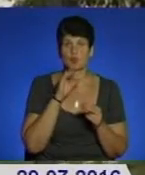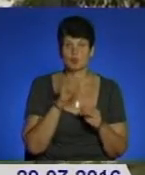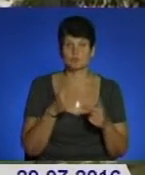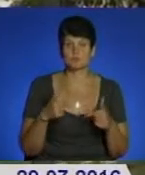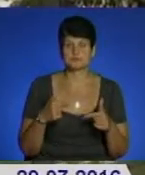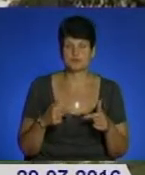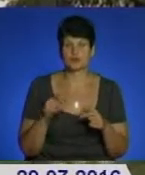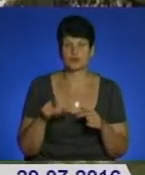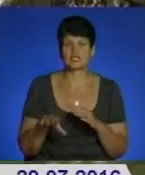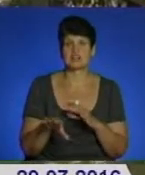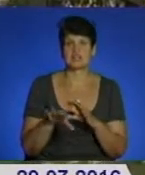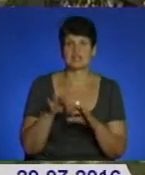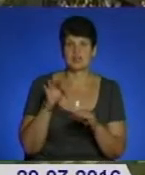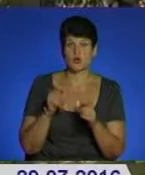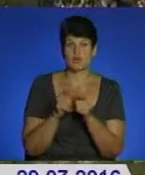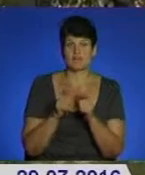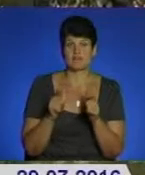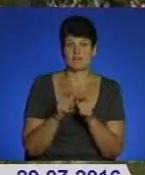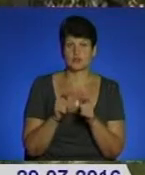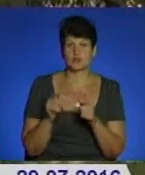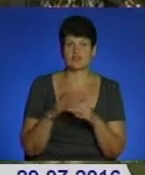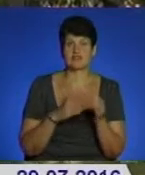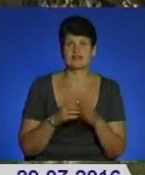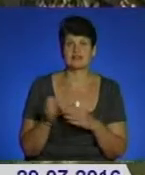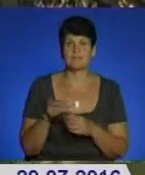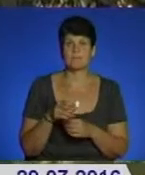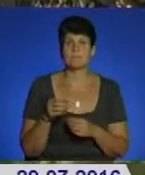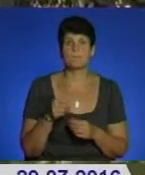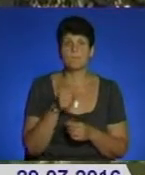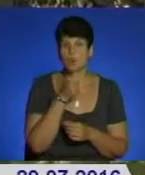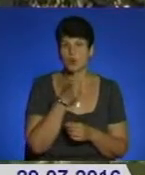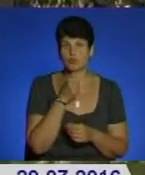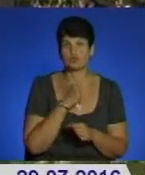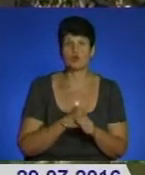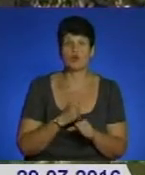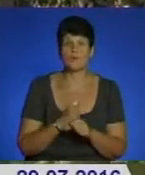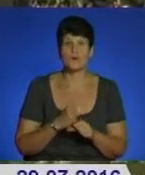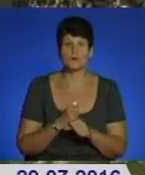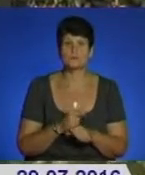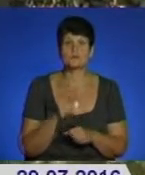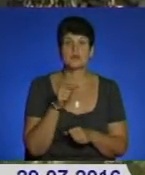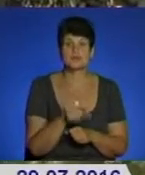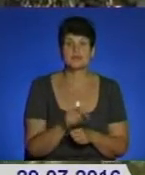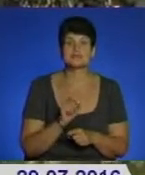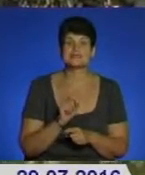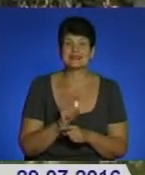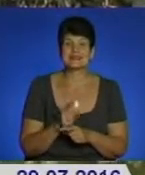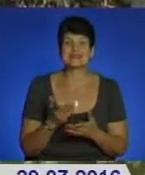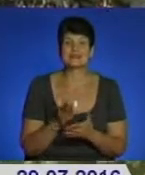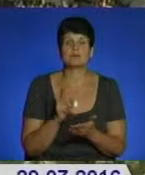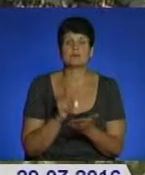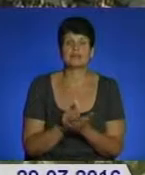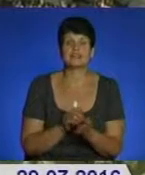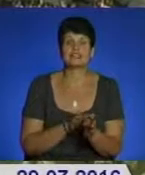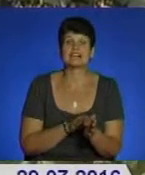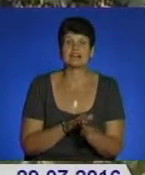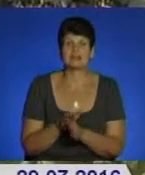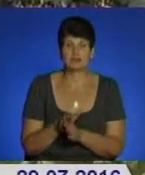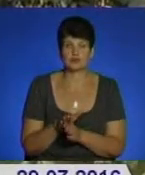людина усно підтверджує свої знання, тобто звичайна кваліфікаційна атестація, до якої привикли наші громадяни. Після